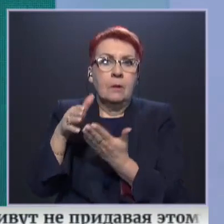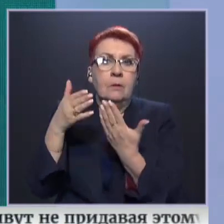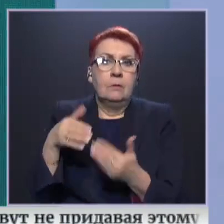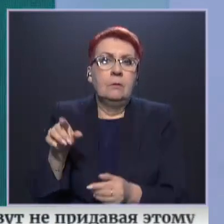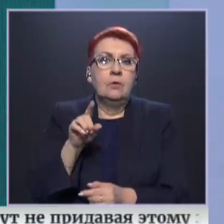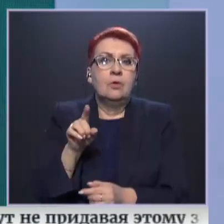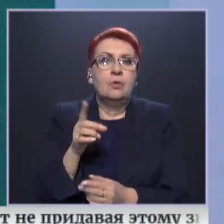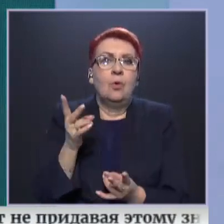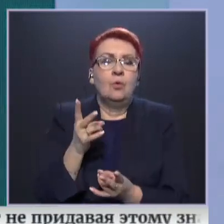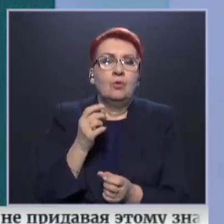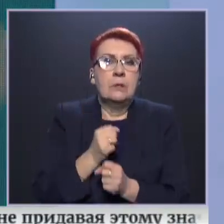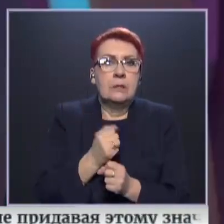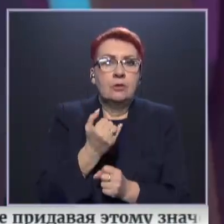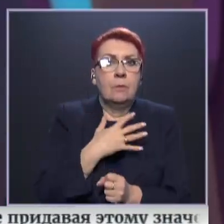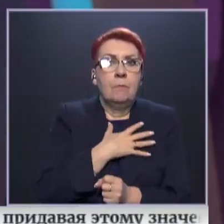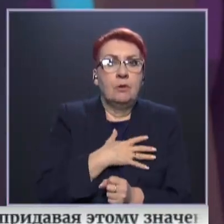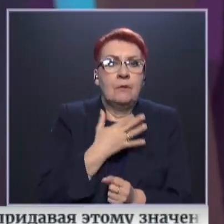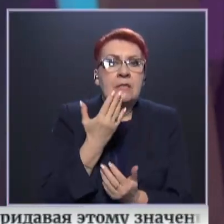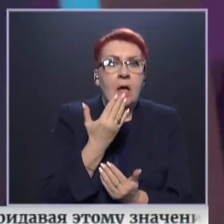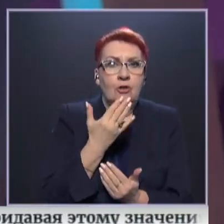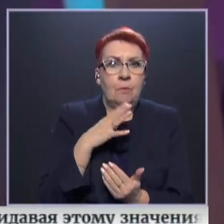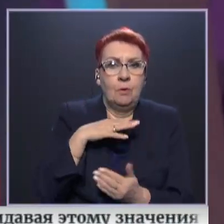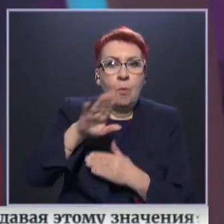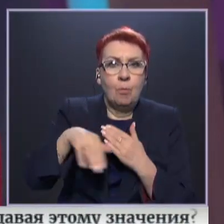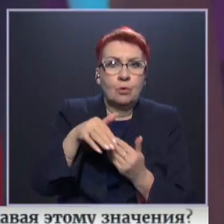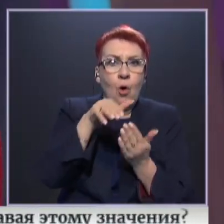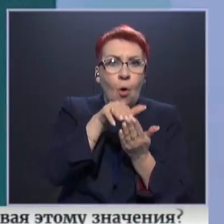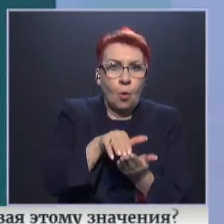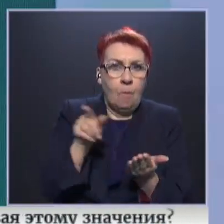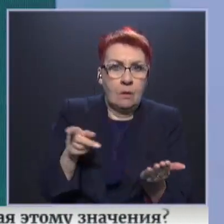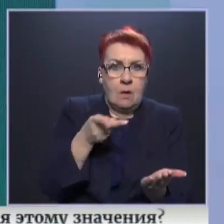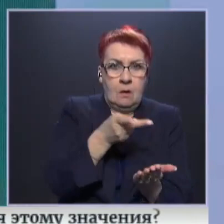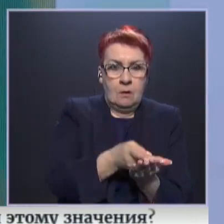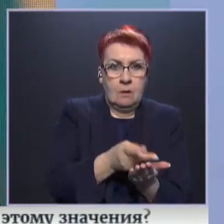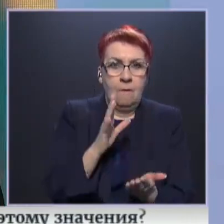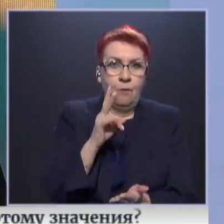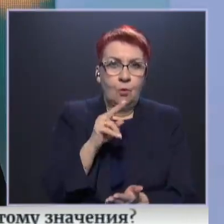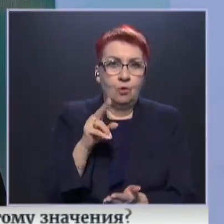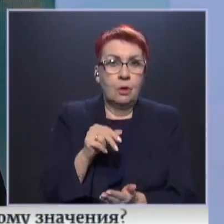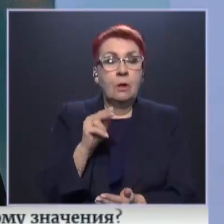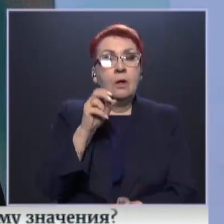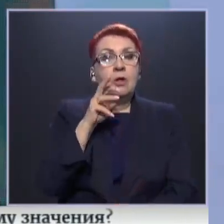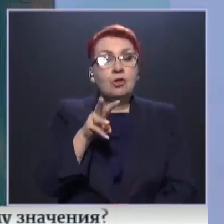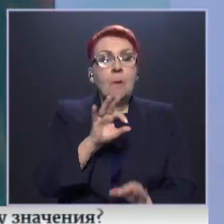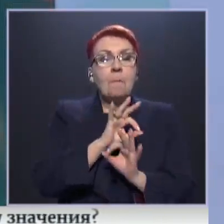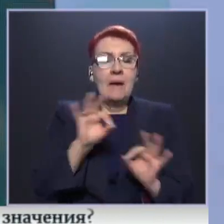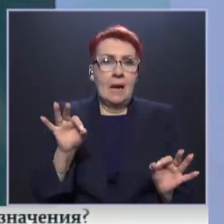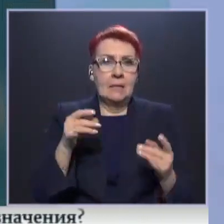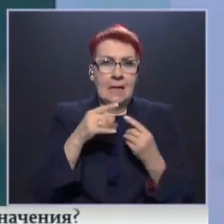надо сделать? Меня это тяготит. Наталья спрашивает. Вы знаете, чем прекрасен прямой эфир телеканала